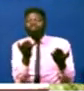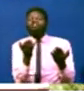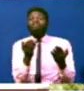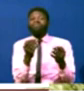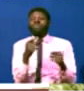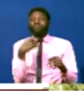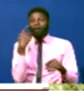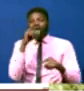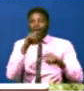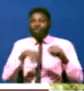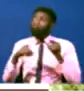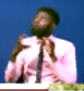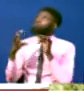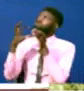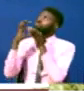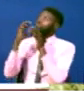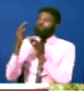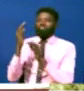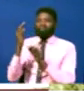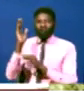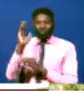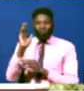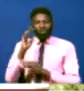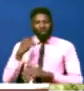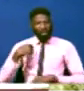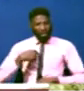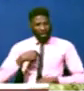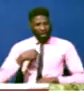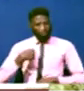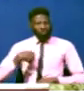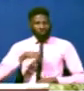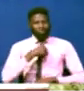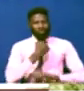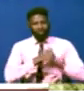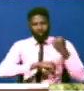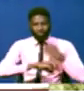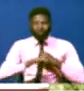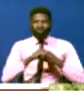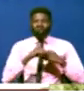own lifestyle, through our change of behavior and attitude. We are able